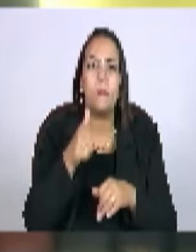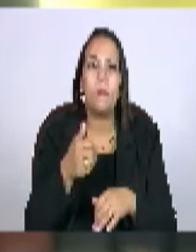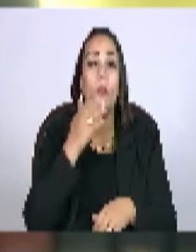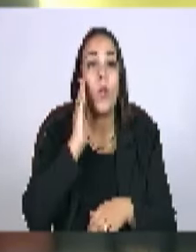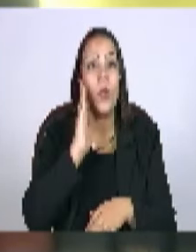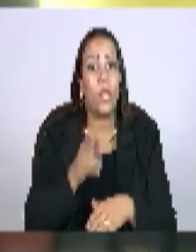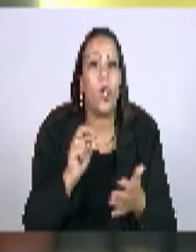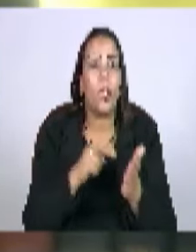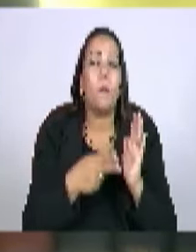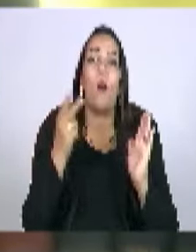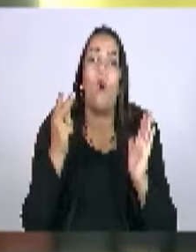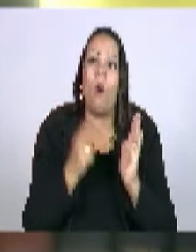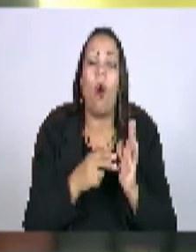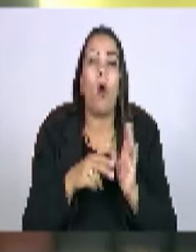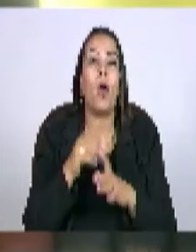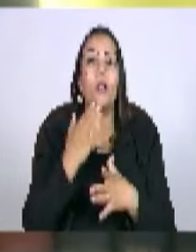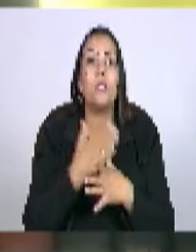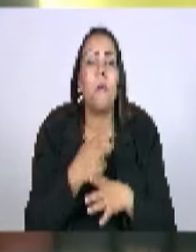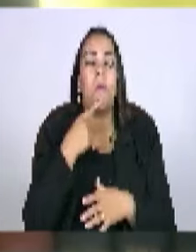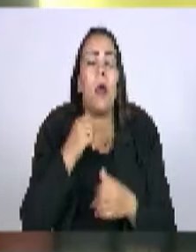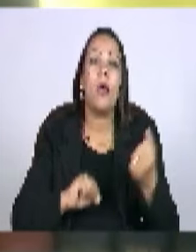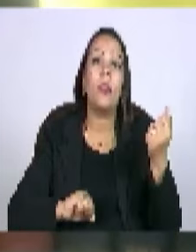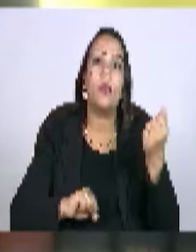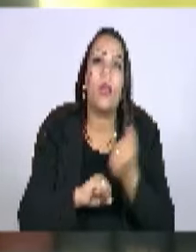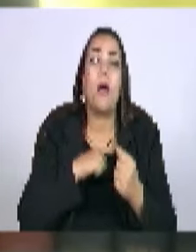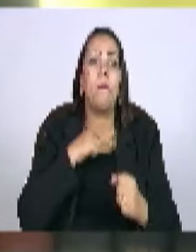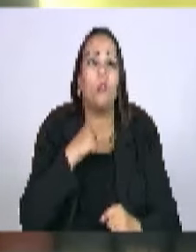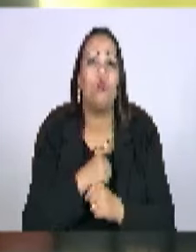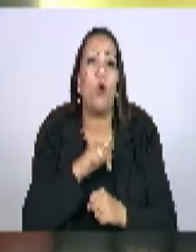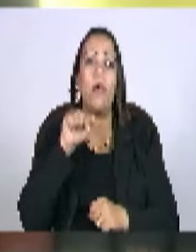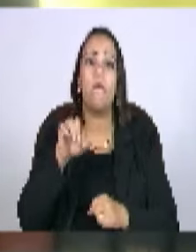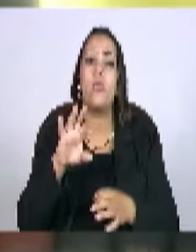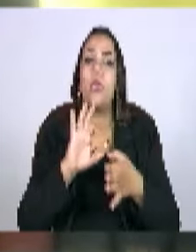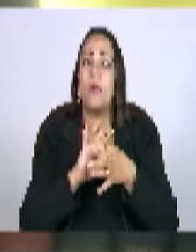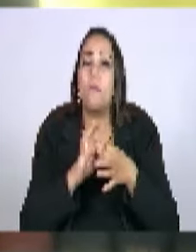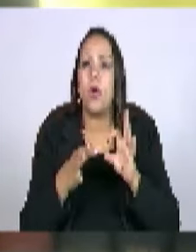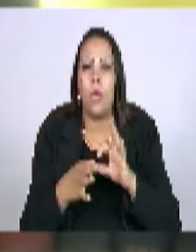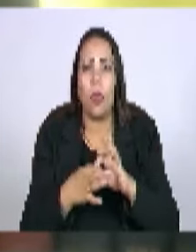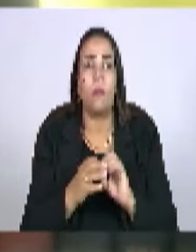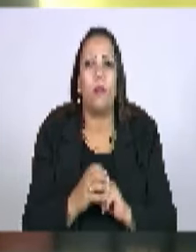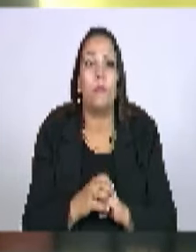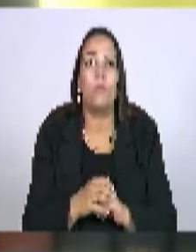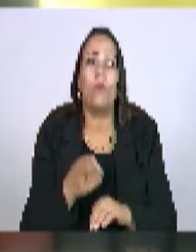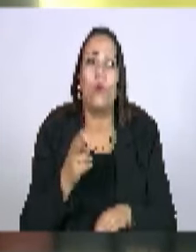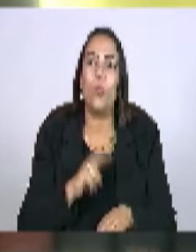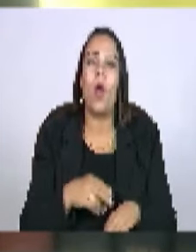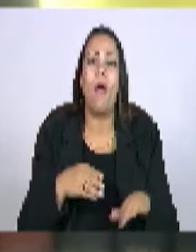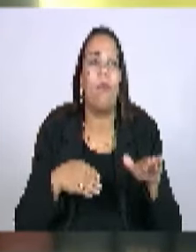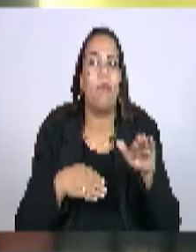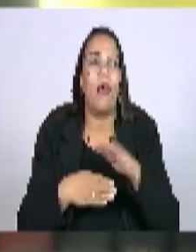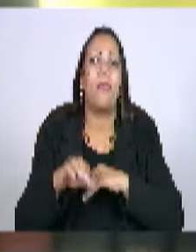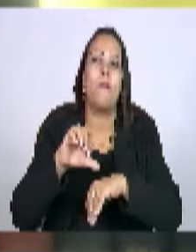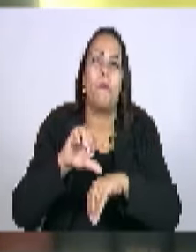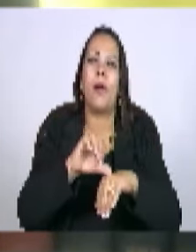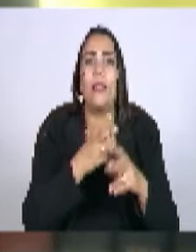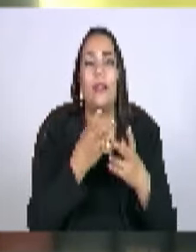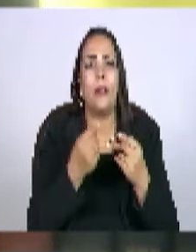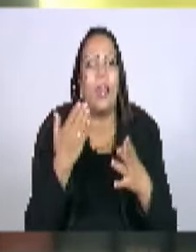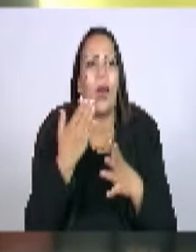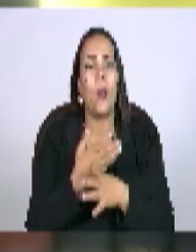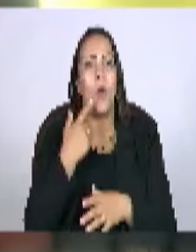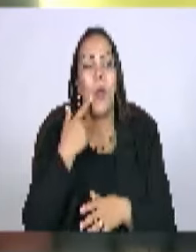اتخاذ القرار بشان دعم العمل الاهلي و خاضت في مجالات كثيره جدا زي